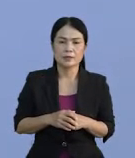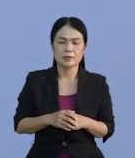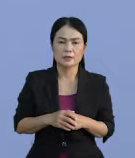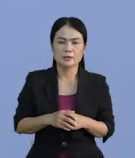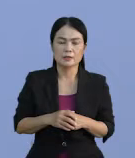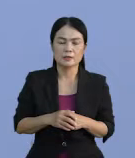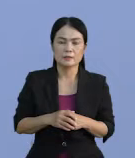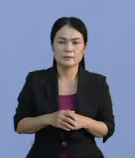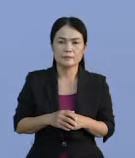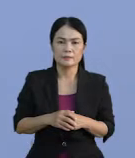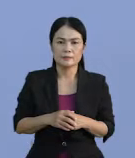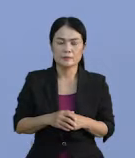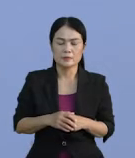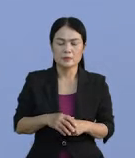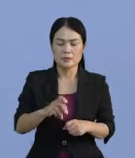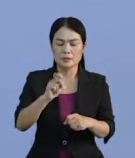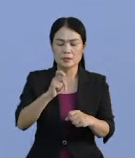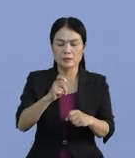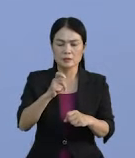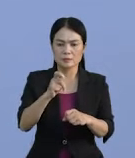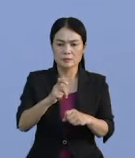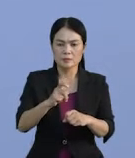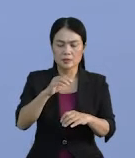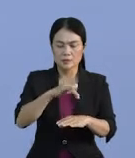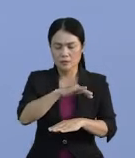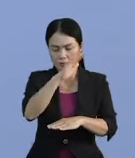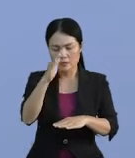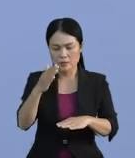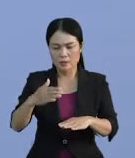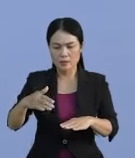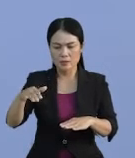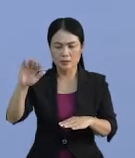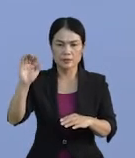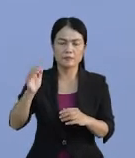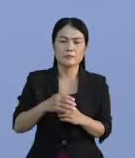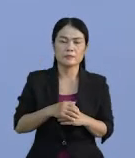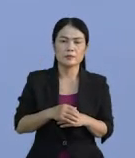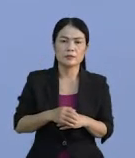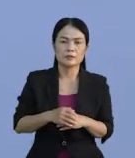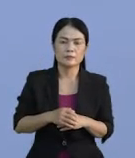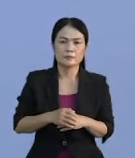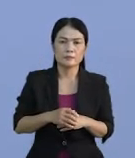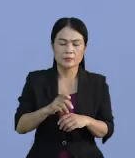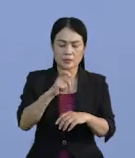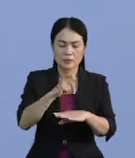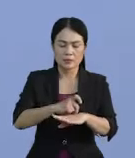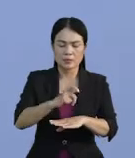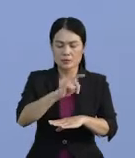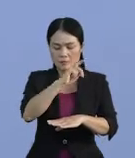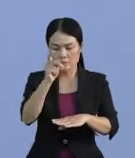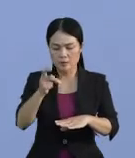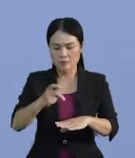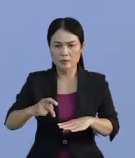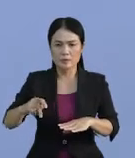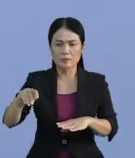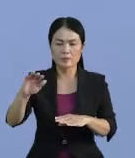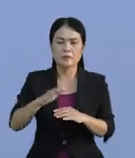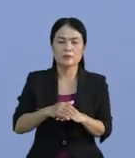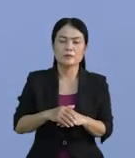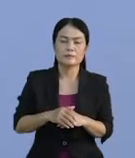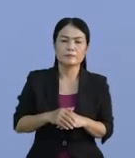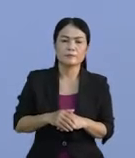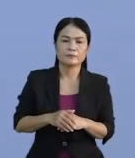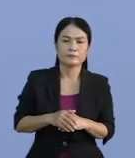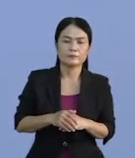បាទគិរីបាទយើងតែនិយាយថាគិរីបុបតាយណាបាទគិរីហ្នឹងគឺភ្នំមួយទៀ